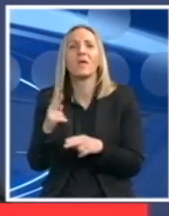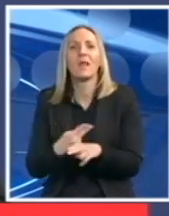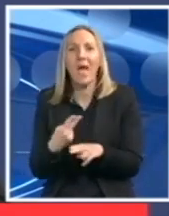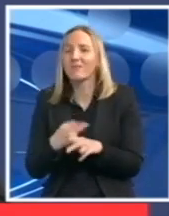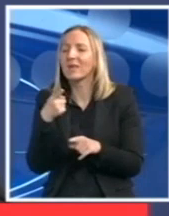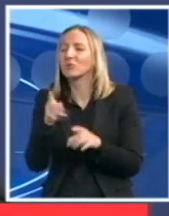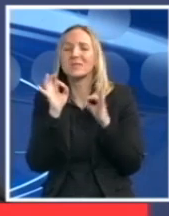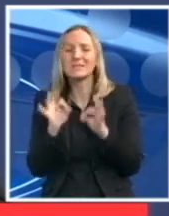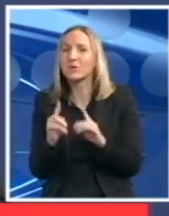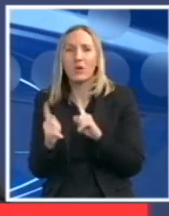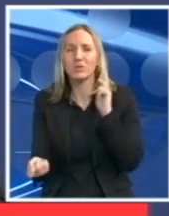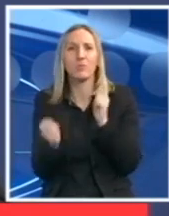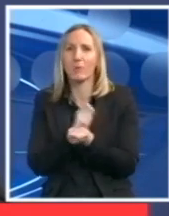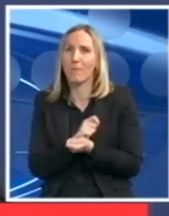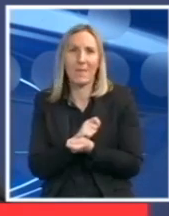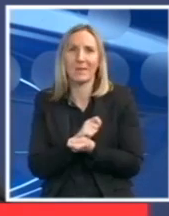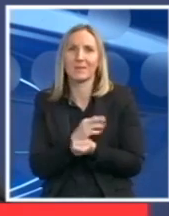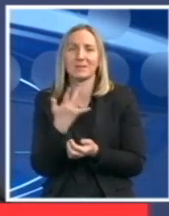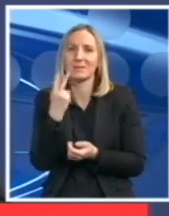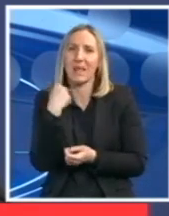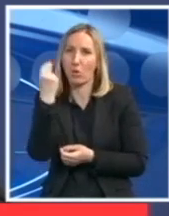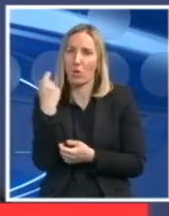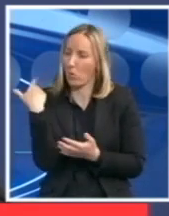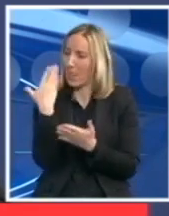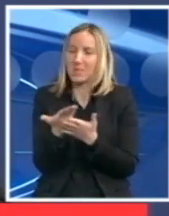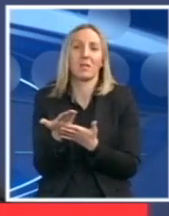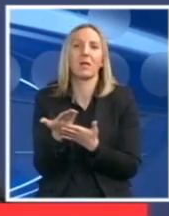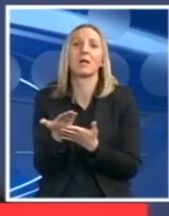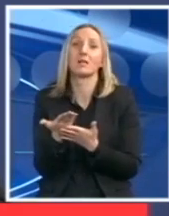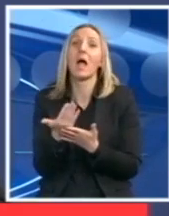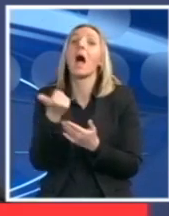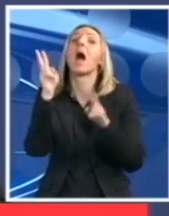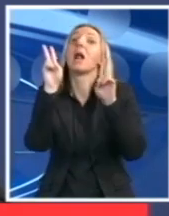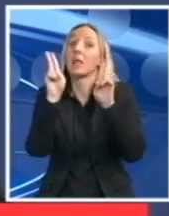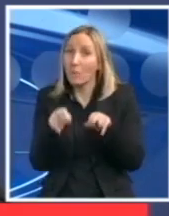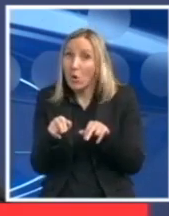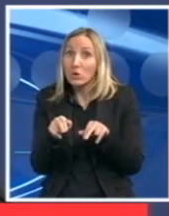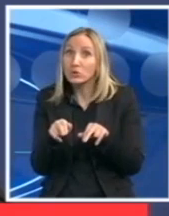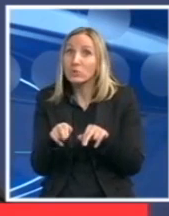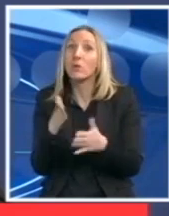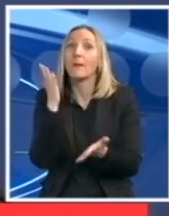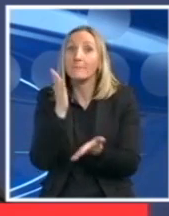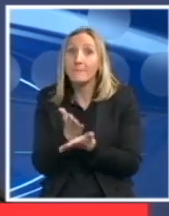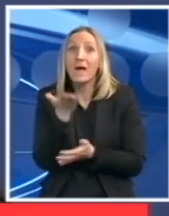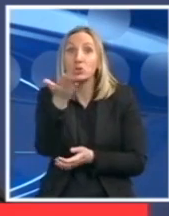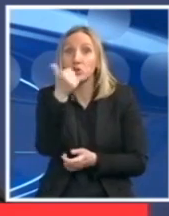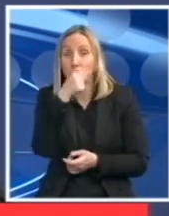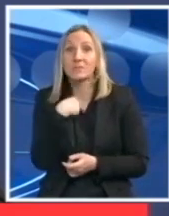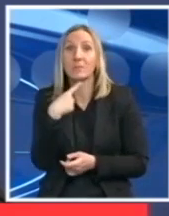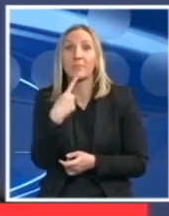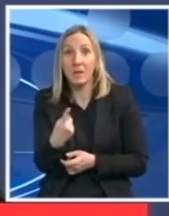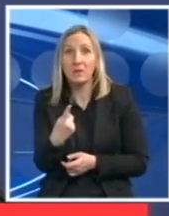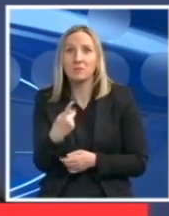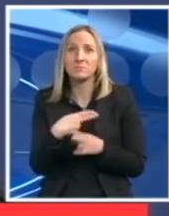neće promeniti za ovih nekoliko nedelja. Ono što može da se radi je upravo ono što sam rekao. Znači da